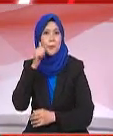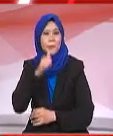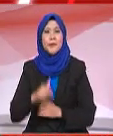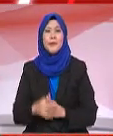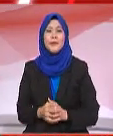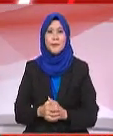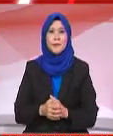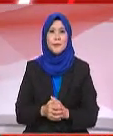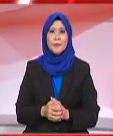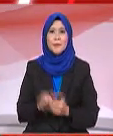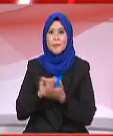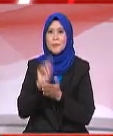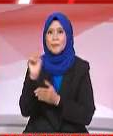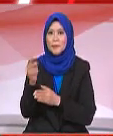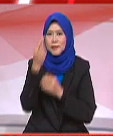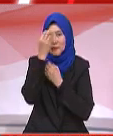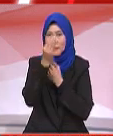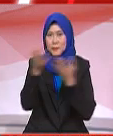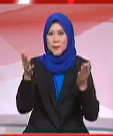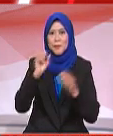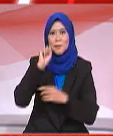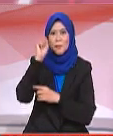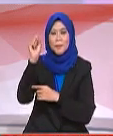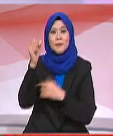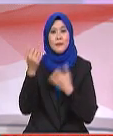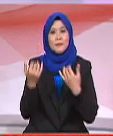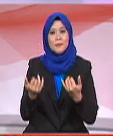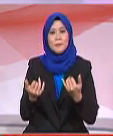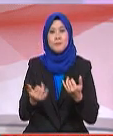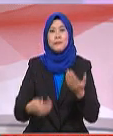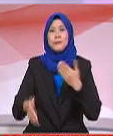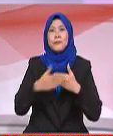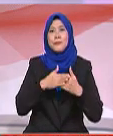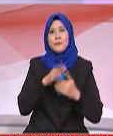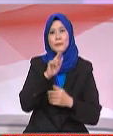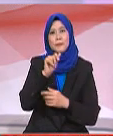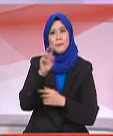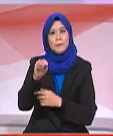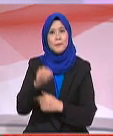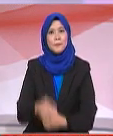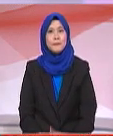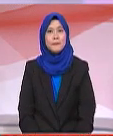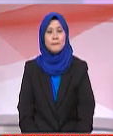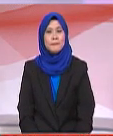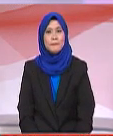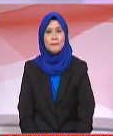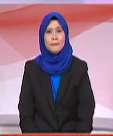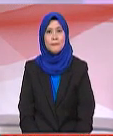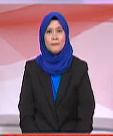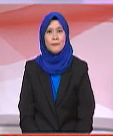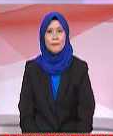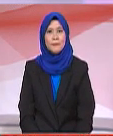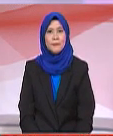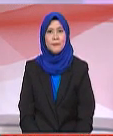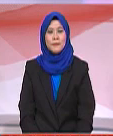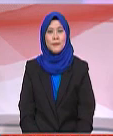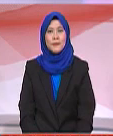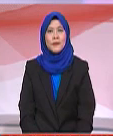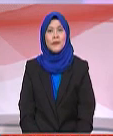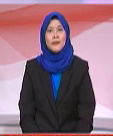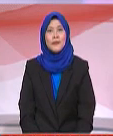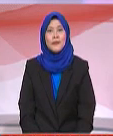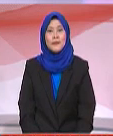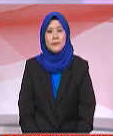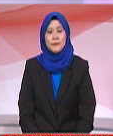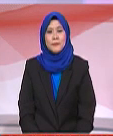Sekian berita wilayah dari Sarawak. Kita kembali bersama Syu di Angkasa Puri. Silakan. Baik, terima kasih Vanessa dengan perkembangan